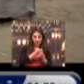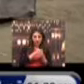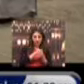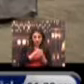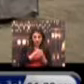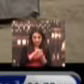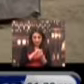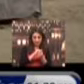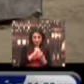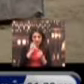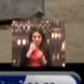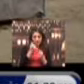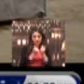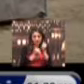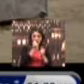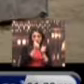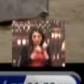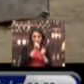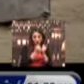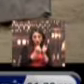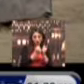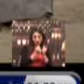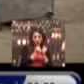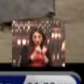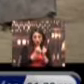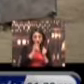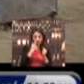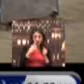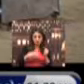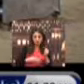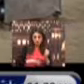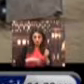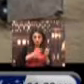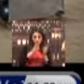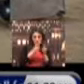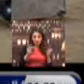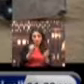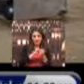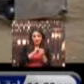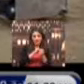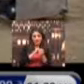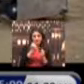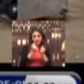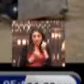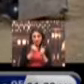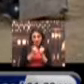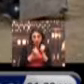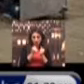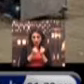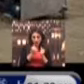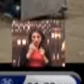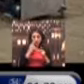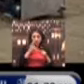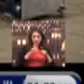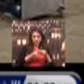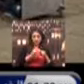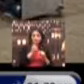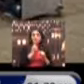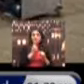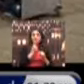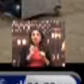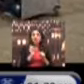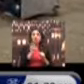آلة غسيل قطع غيار السيارات. آه. دي يا فندم بتغسل قطعة غيار السيارات في أقل من دقايق، بدلا